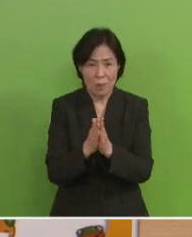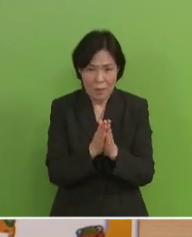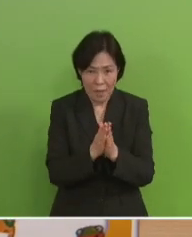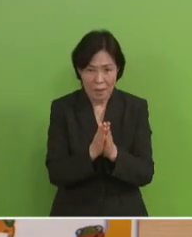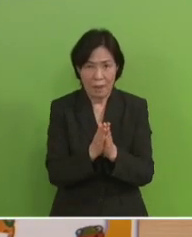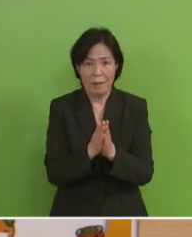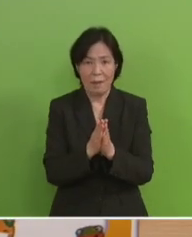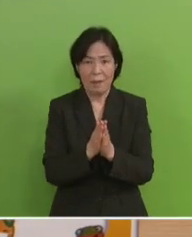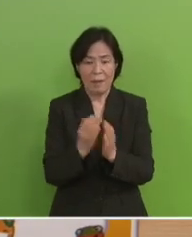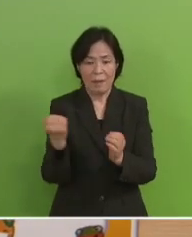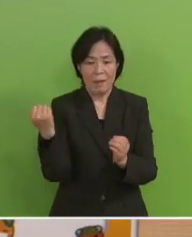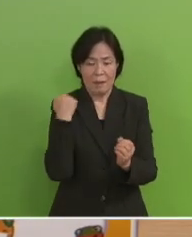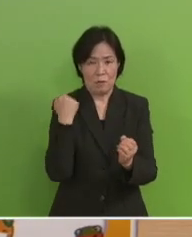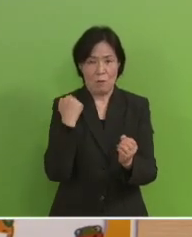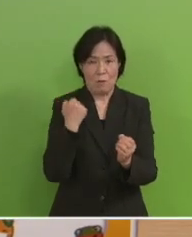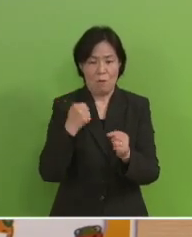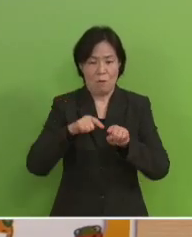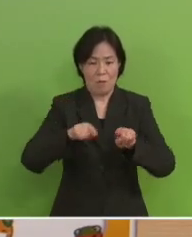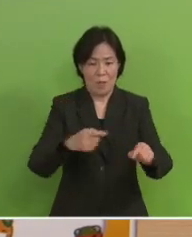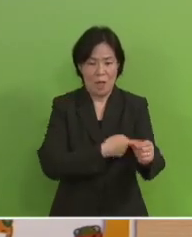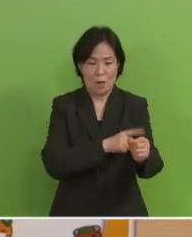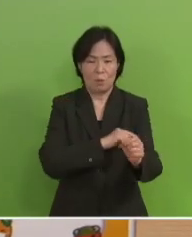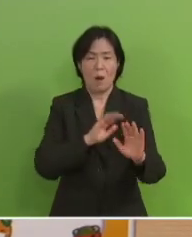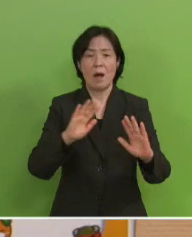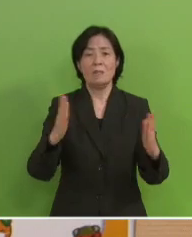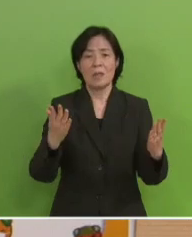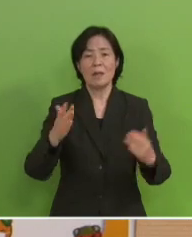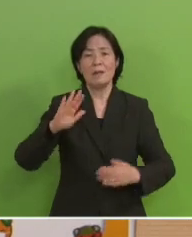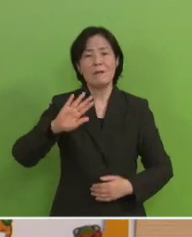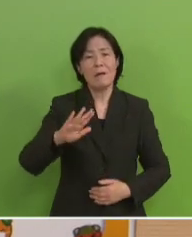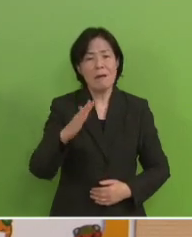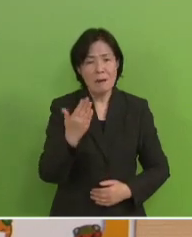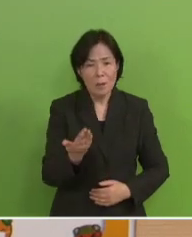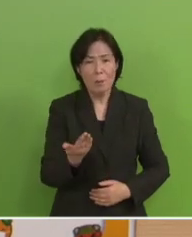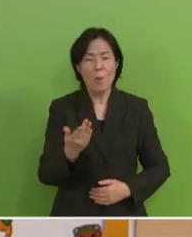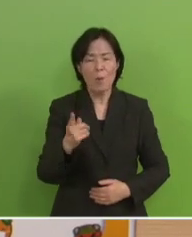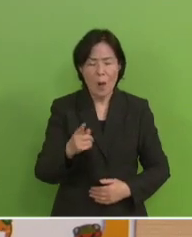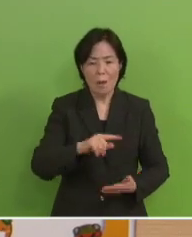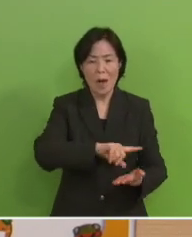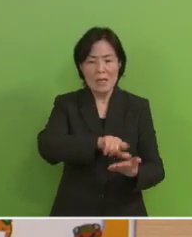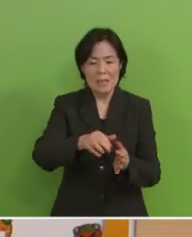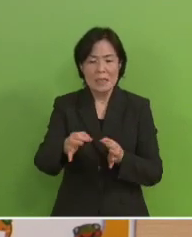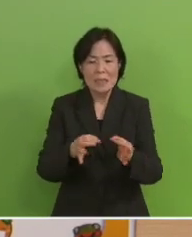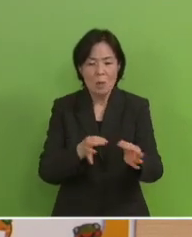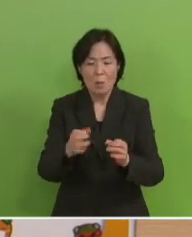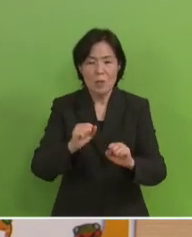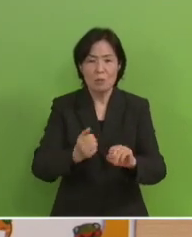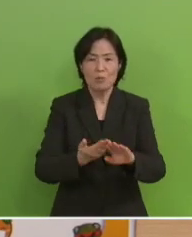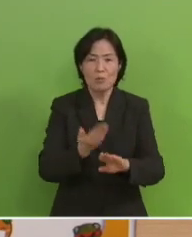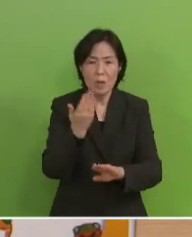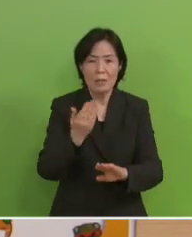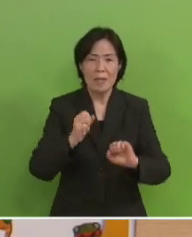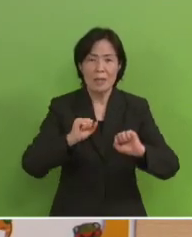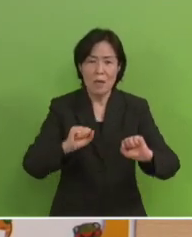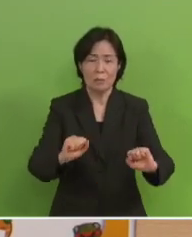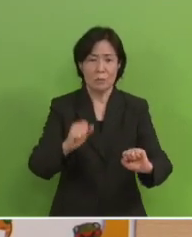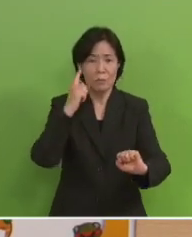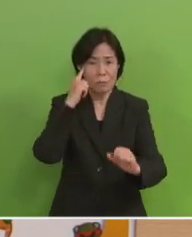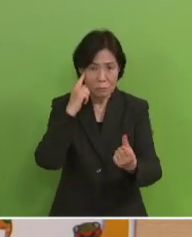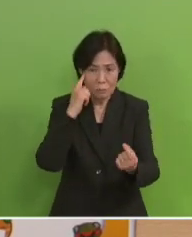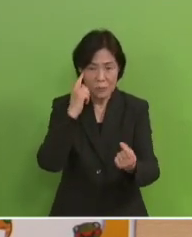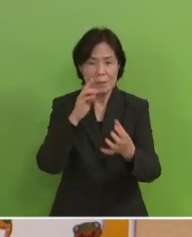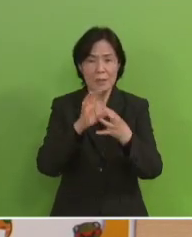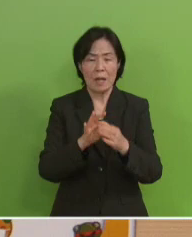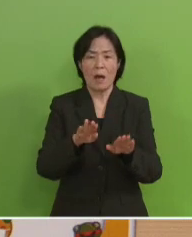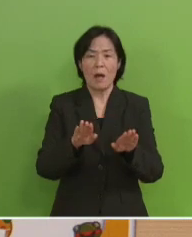強制力はないパッソ区はありませんけどもこれはもう地域で商売していくこれからもやっていかれると思いますです